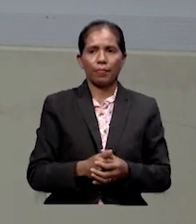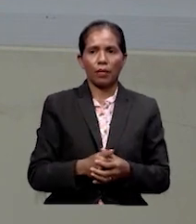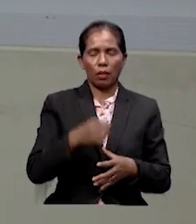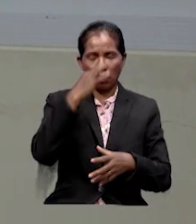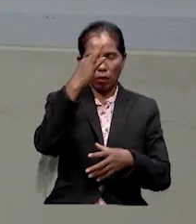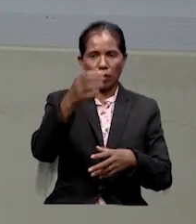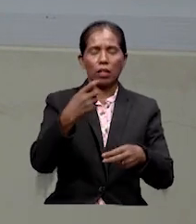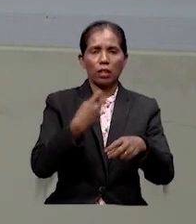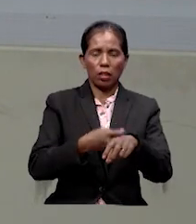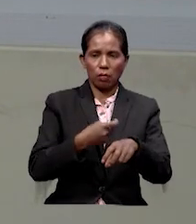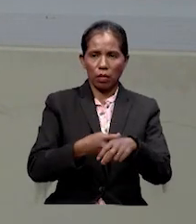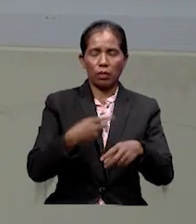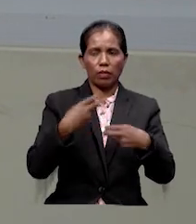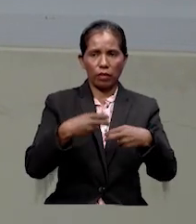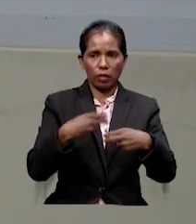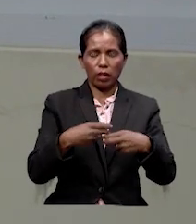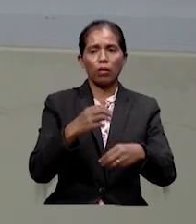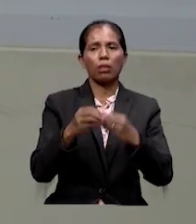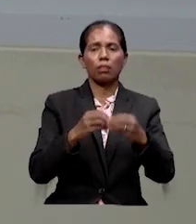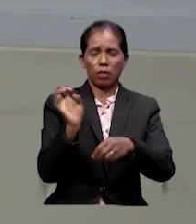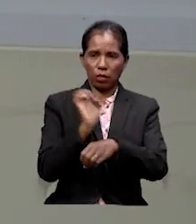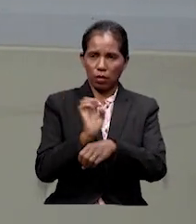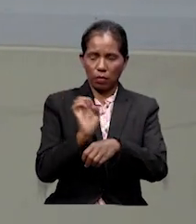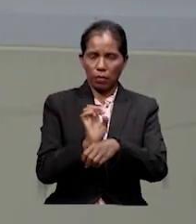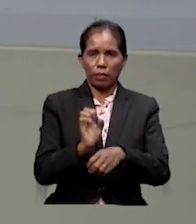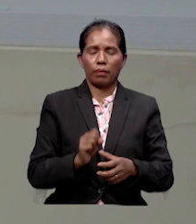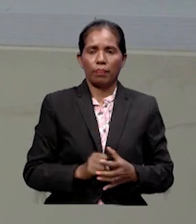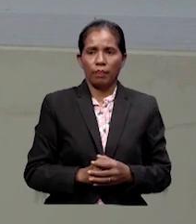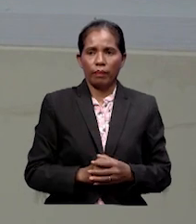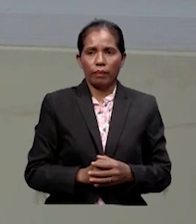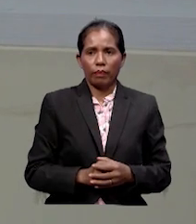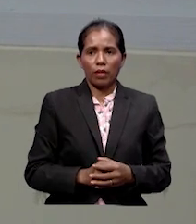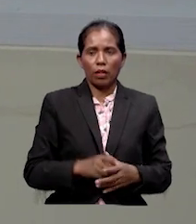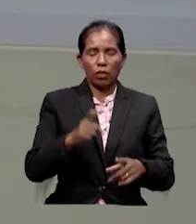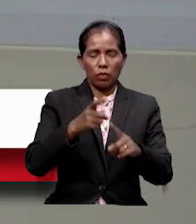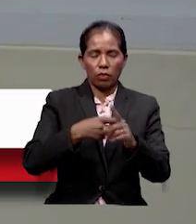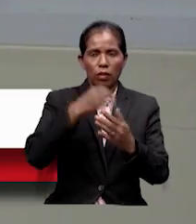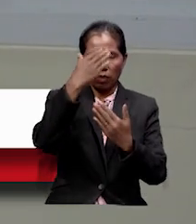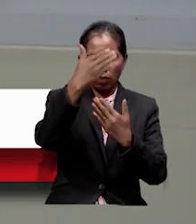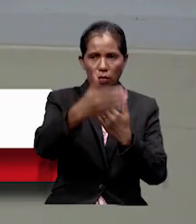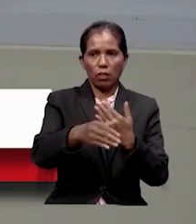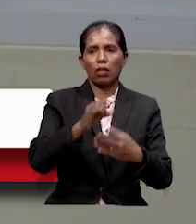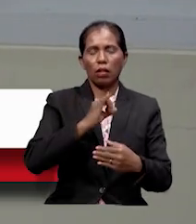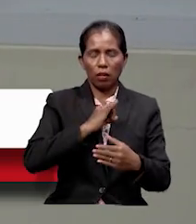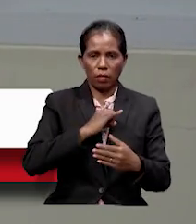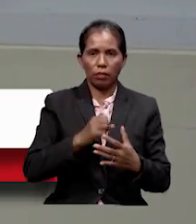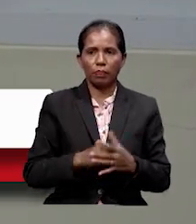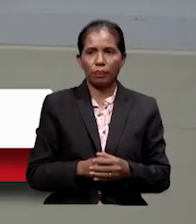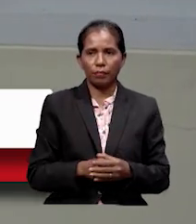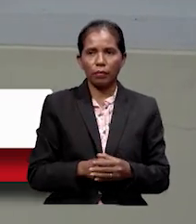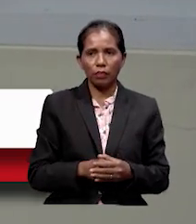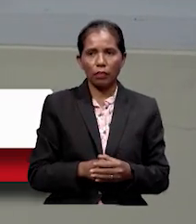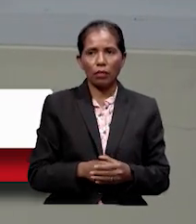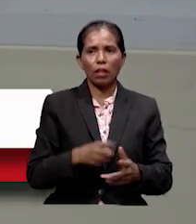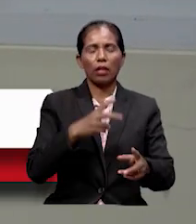tentu dia. Mas ia bulan ini akan mau visita